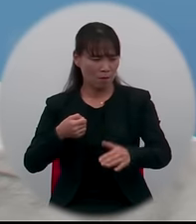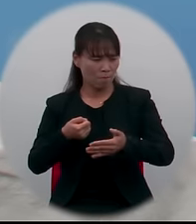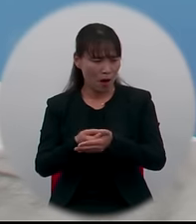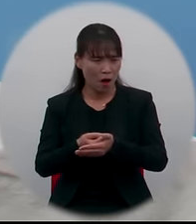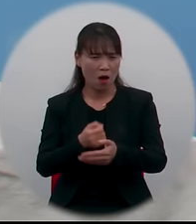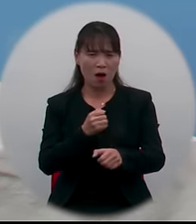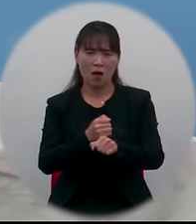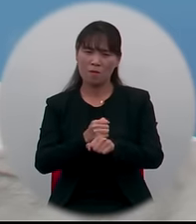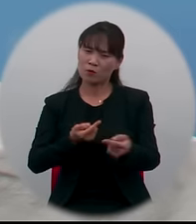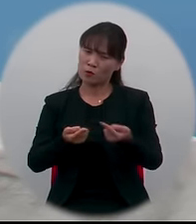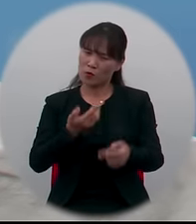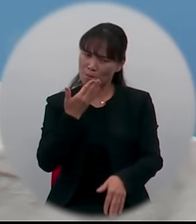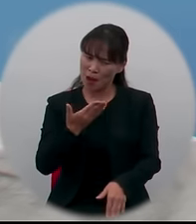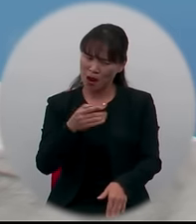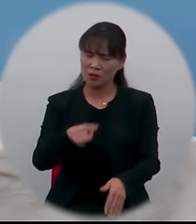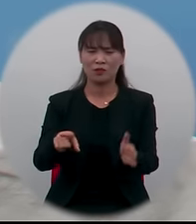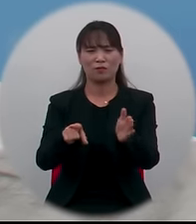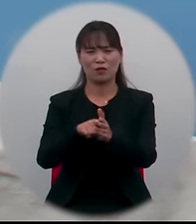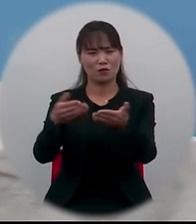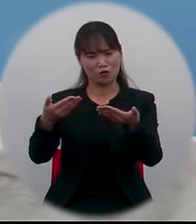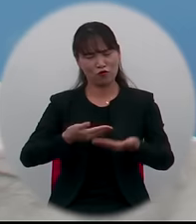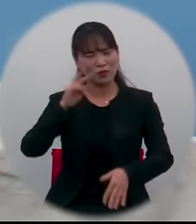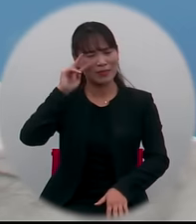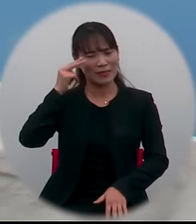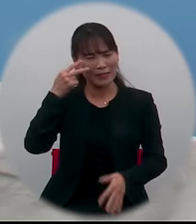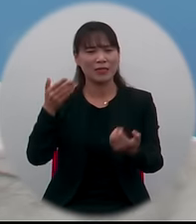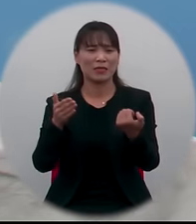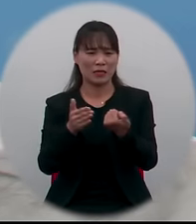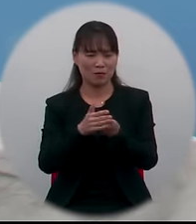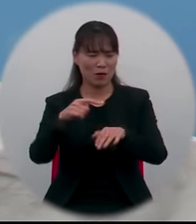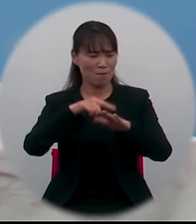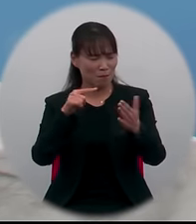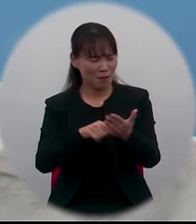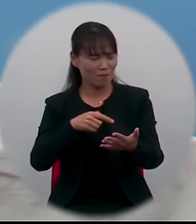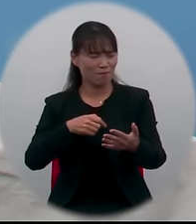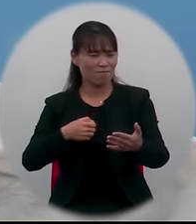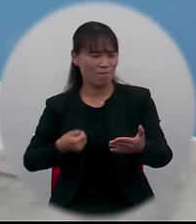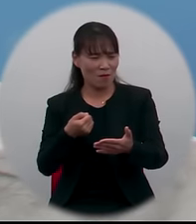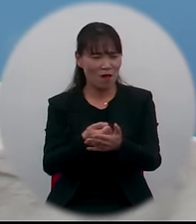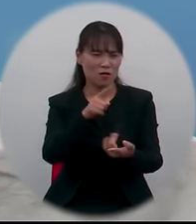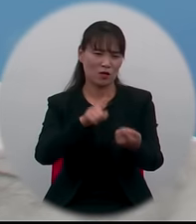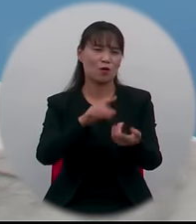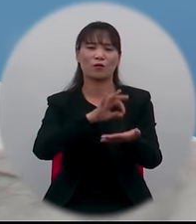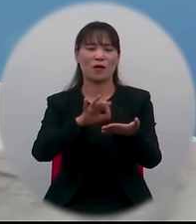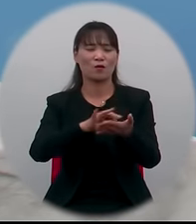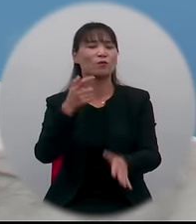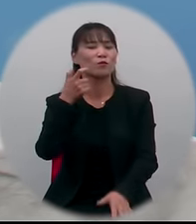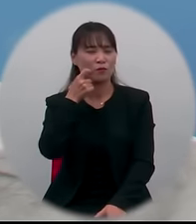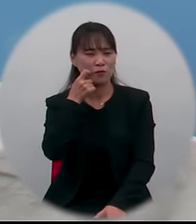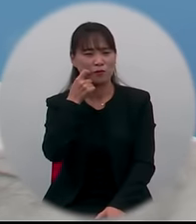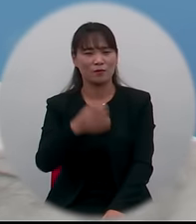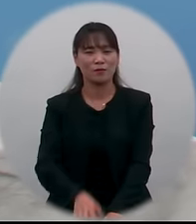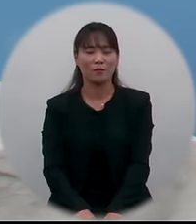수 있다라고 믿는 그 믿음이 가져다주는 착각 때문에에 마음 먹었던 대로 제대로 사용하지 못한다라고 할 수 있겠죠 두